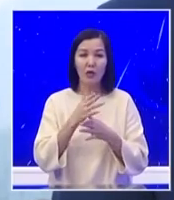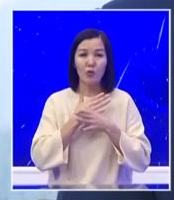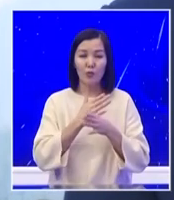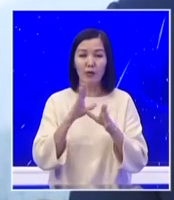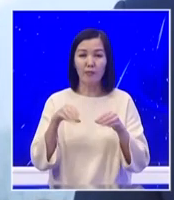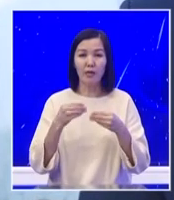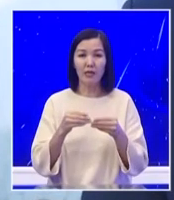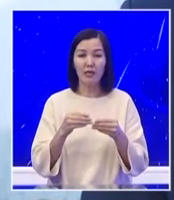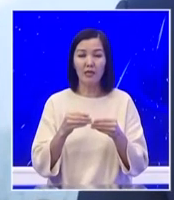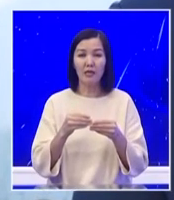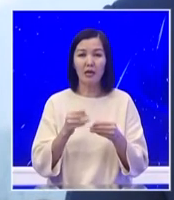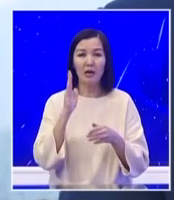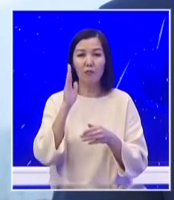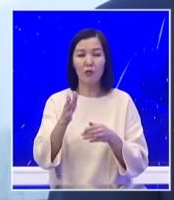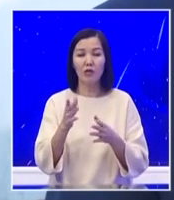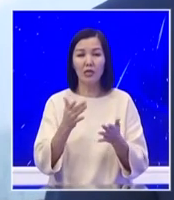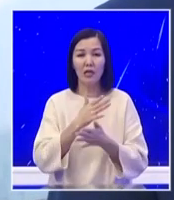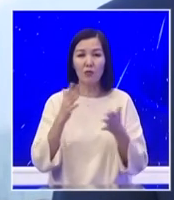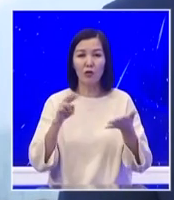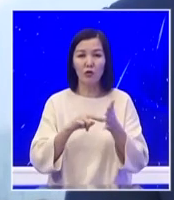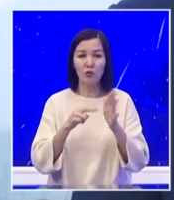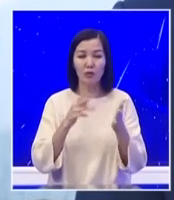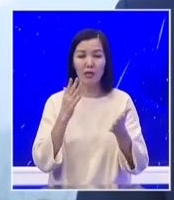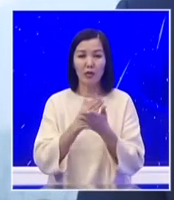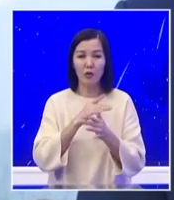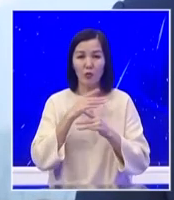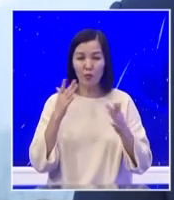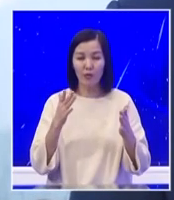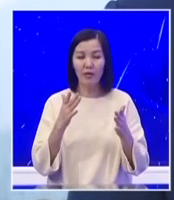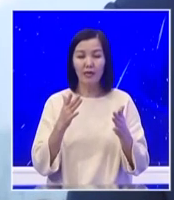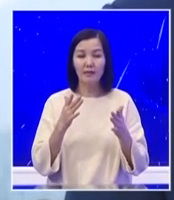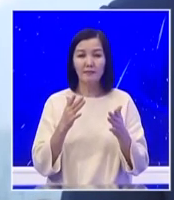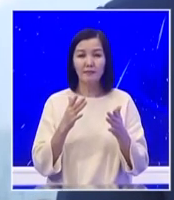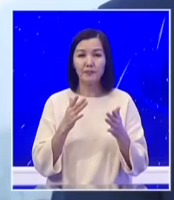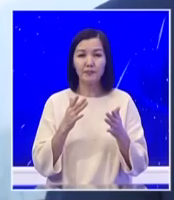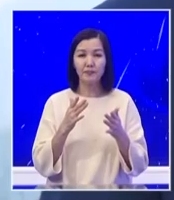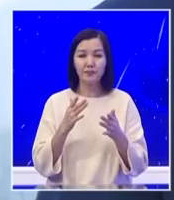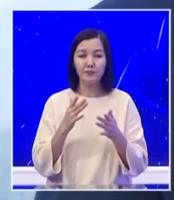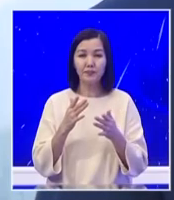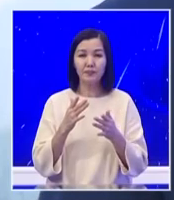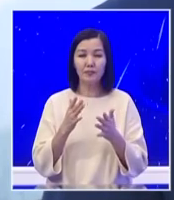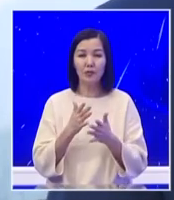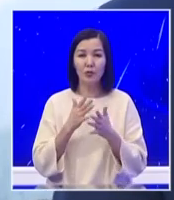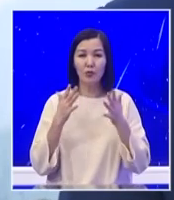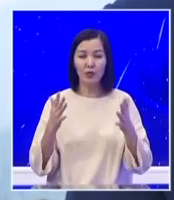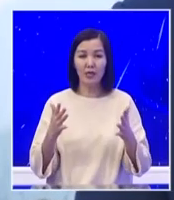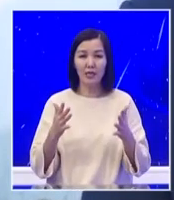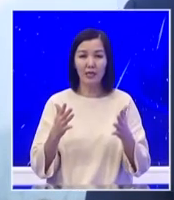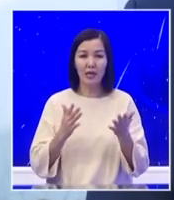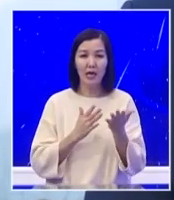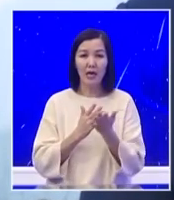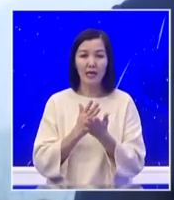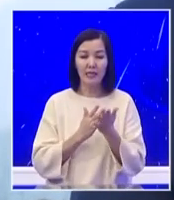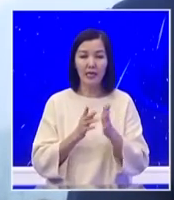орай әлде алда үлкен жоспарларымыз көп. Осы мынау бірінші осы үлкен